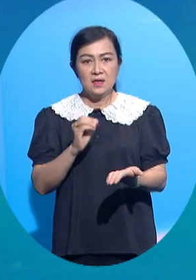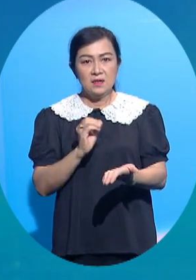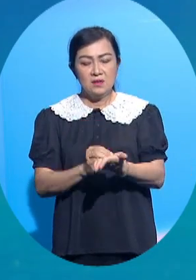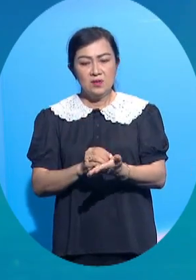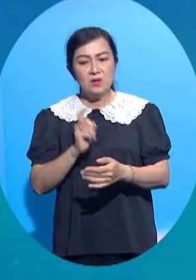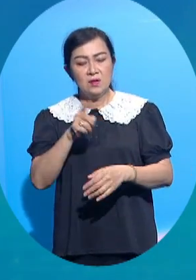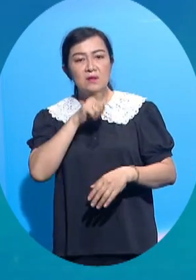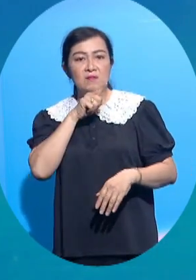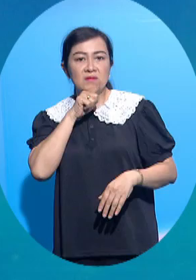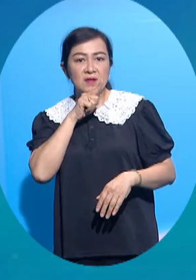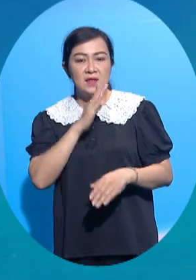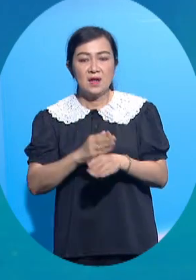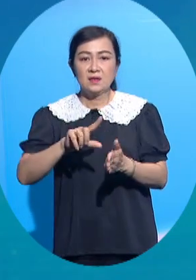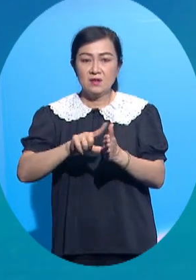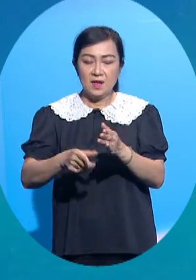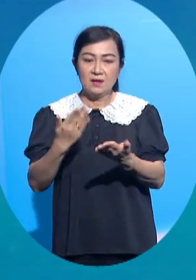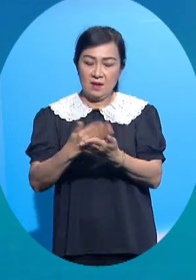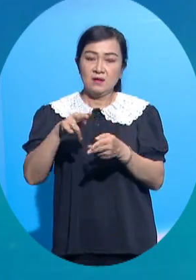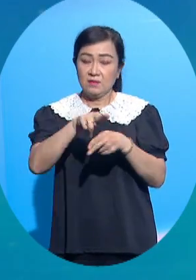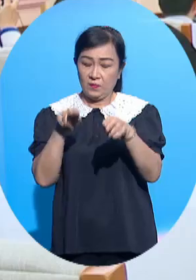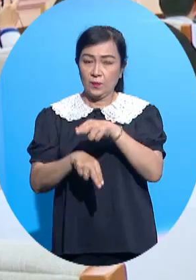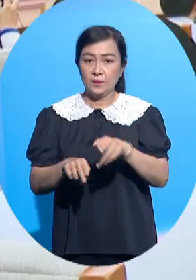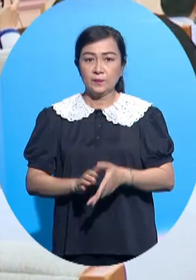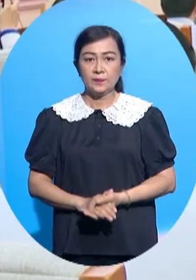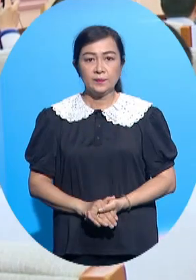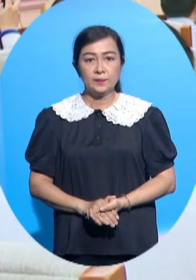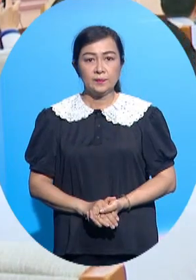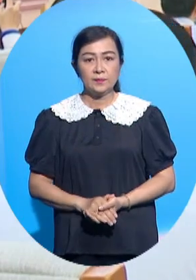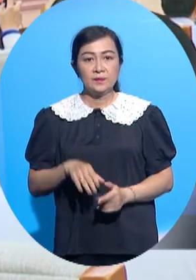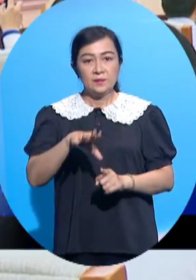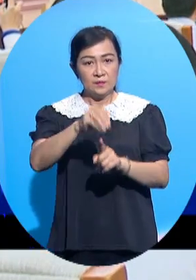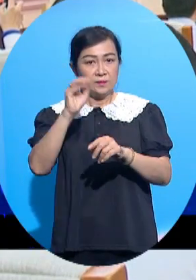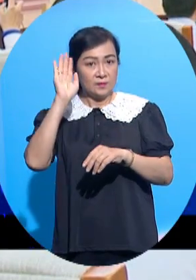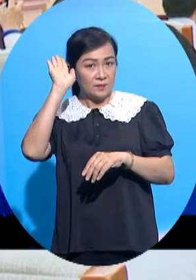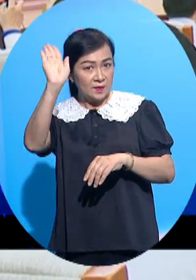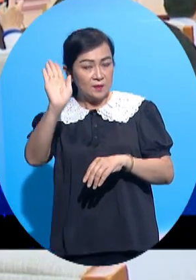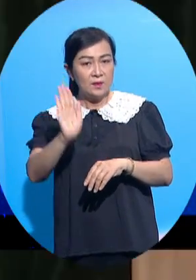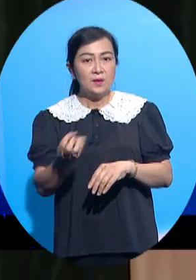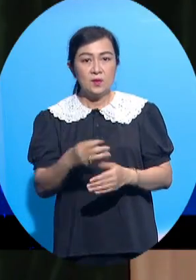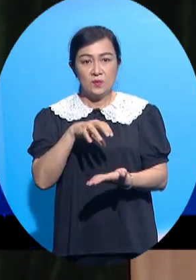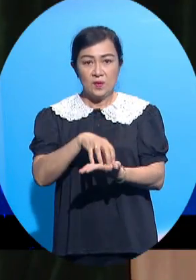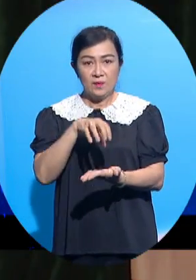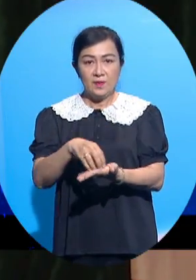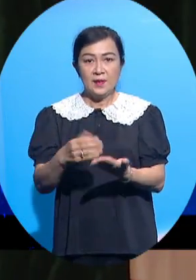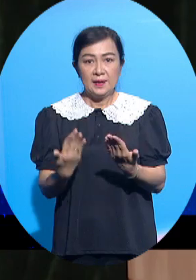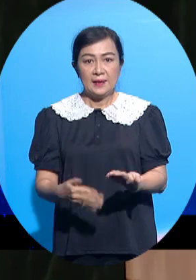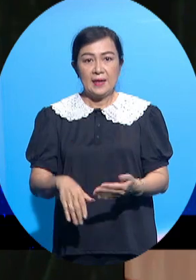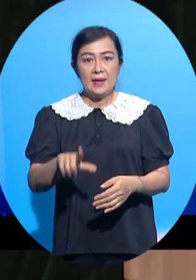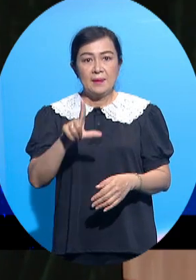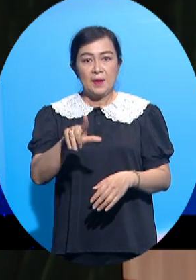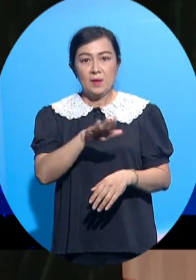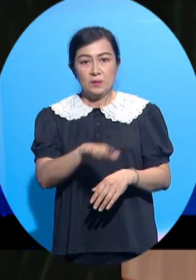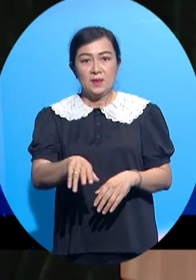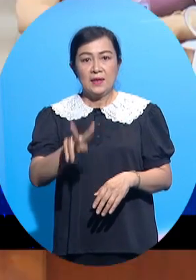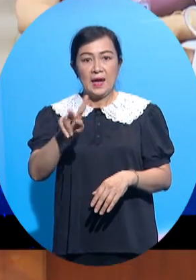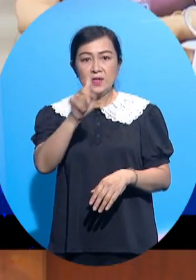là chưa thể đo đếm được cần thời gian để khắc phục Theo thông tin ban đầu từ một số địa phương đến thời điểm hiện